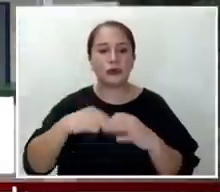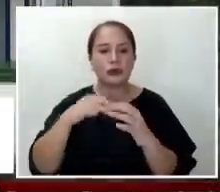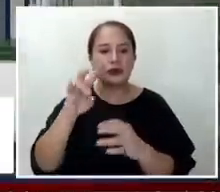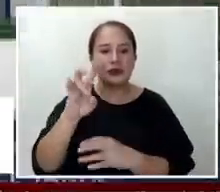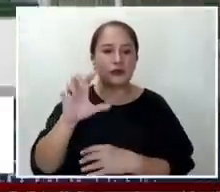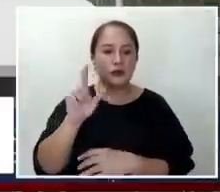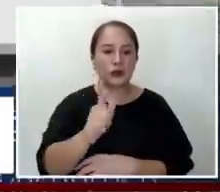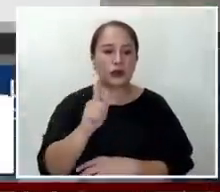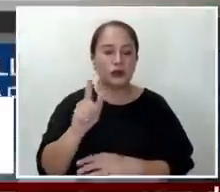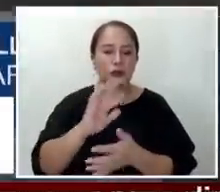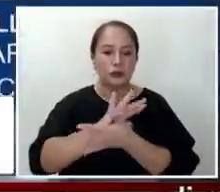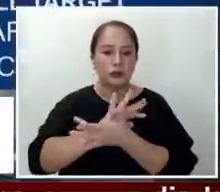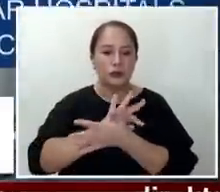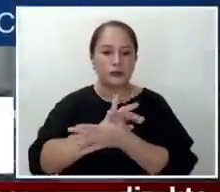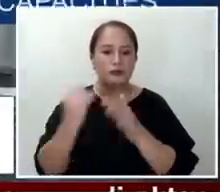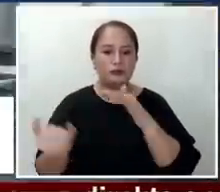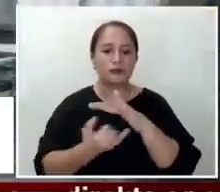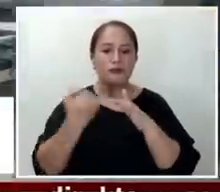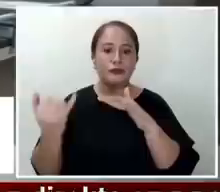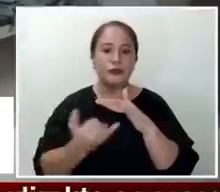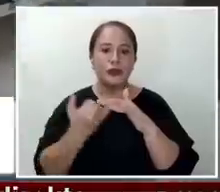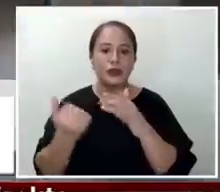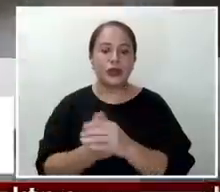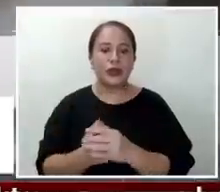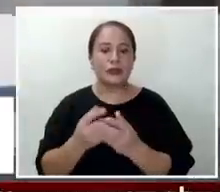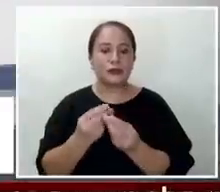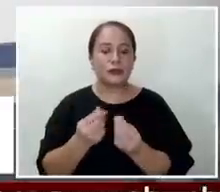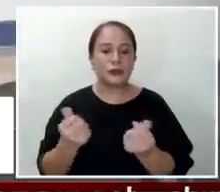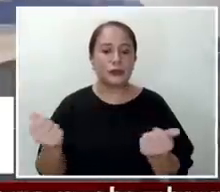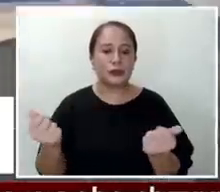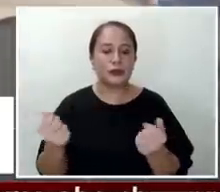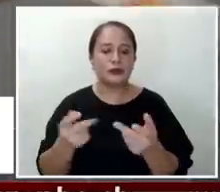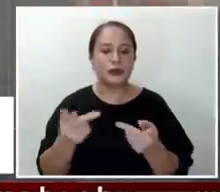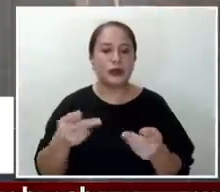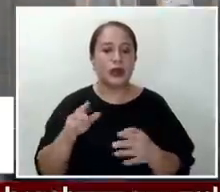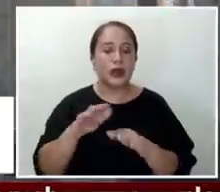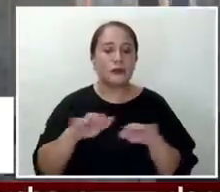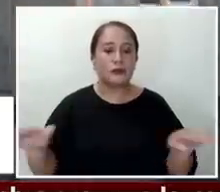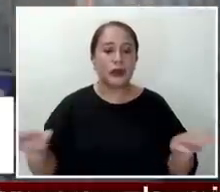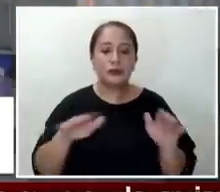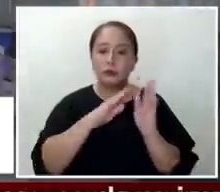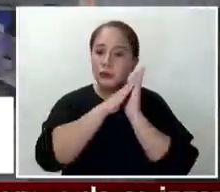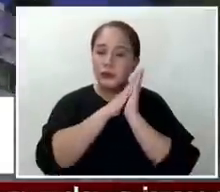720 COVID-19 isolation at treatment units na may bed capacity na